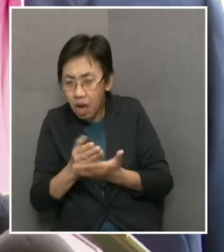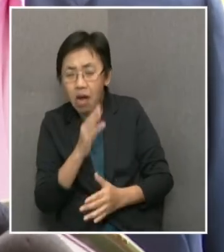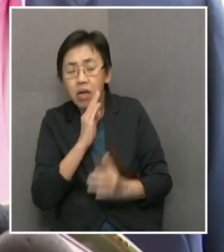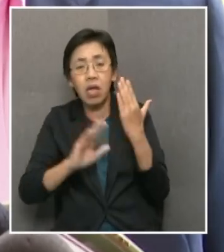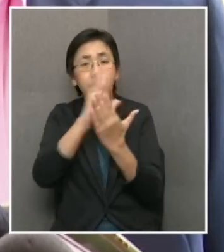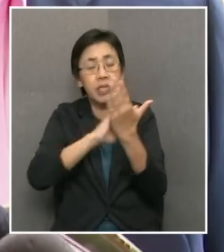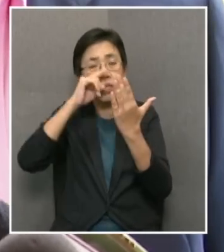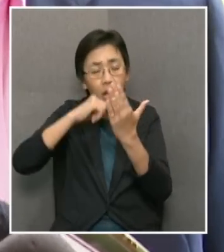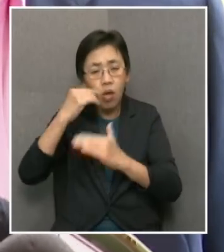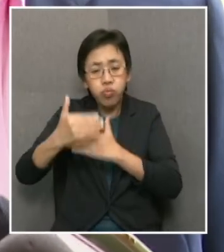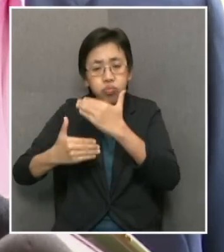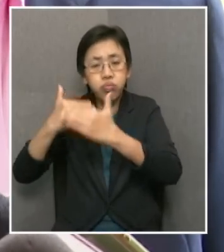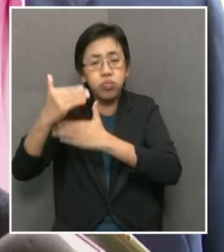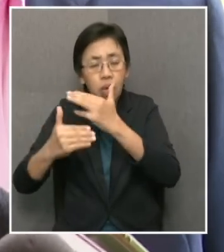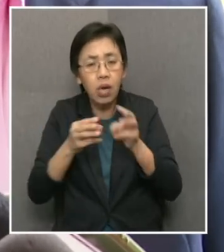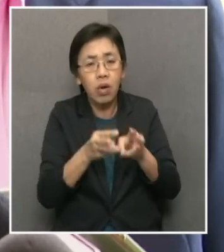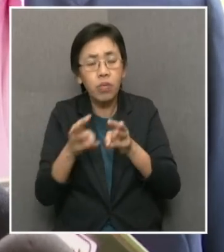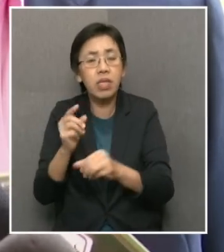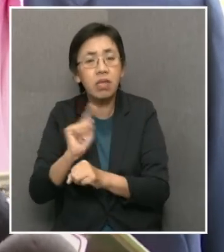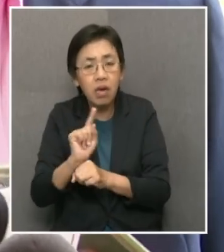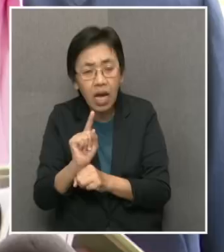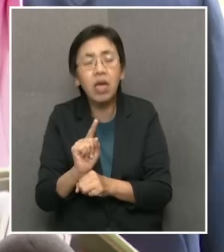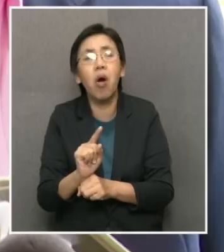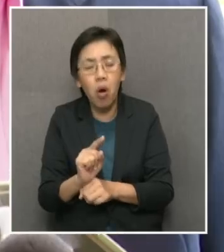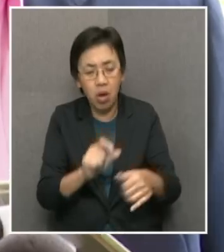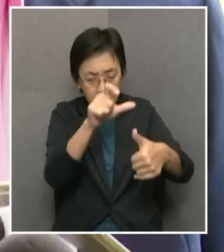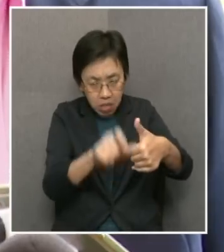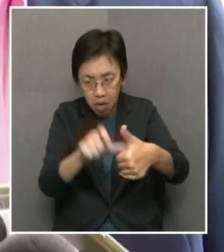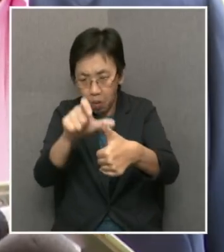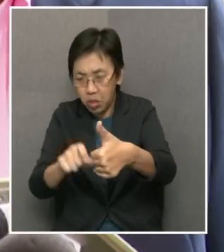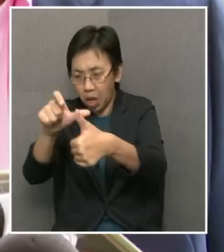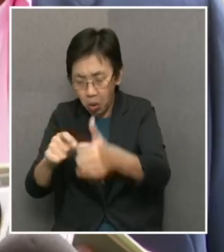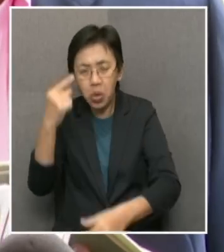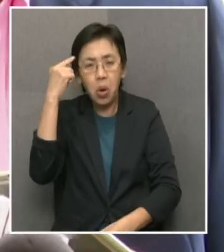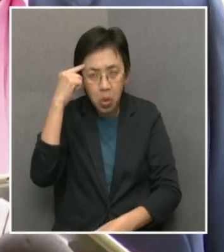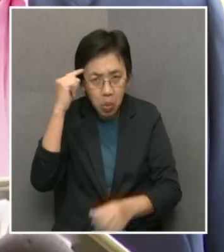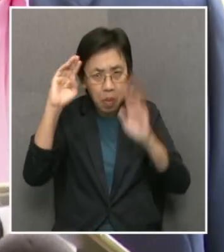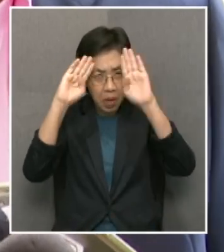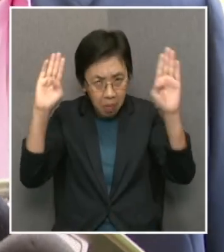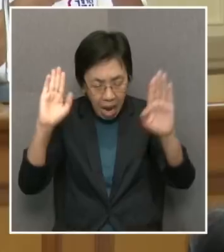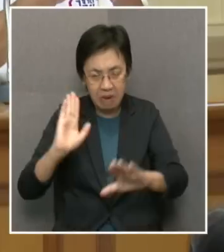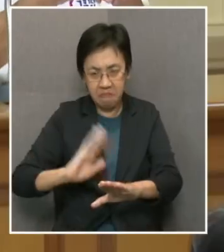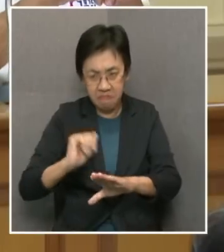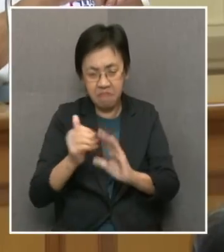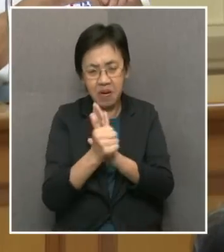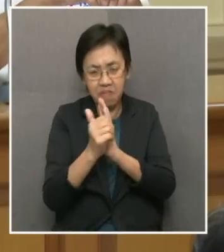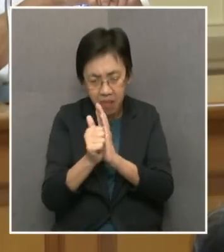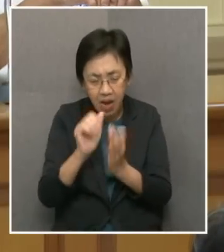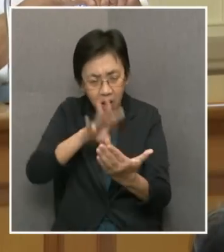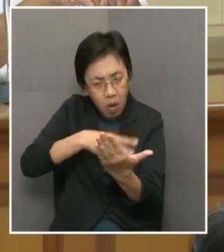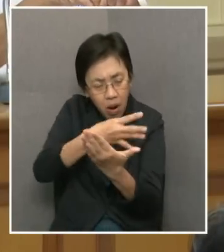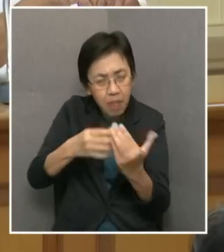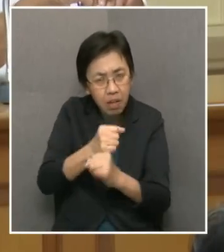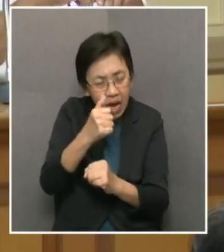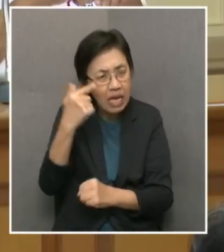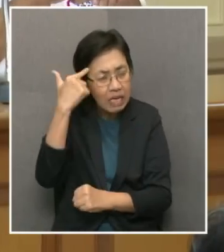ไทยเดินหน้าต้องทำอย่างไรแต่ละคนล้วนแล้วเป็นผู้มีประสบการณ์และมีความสามารถคงวางแนวทางกันได้คิดกัน